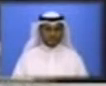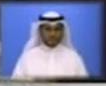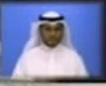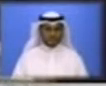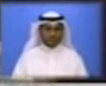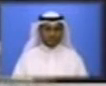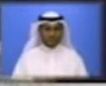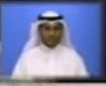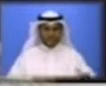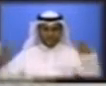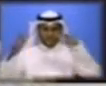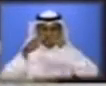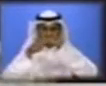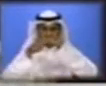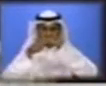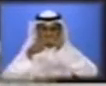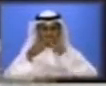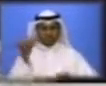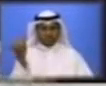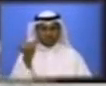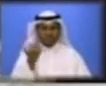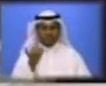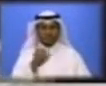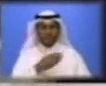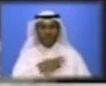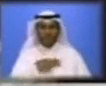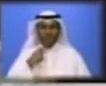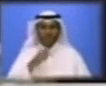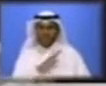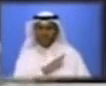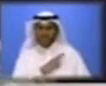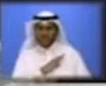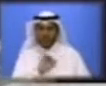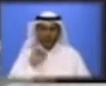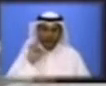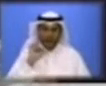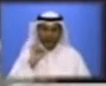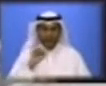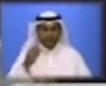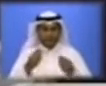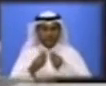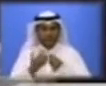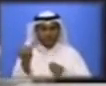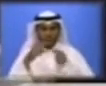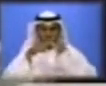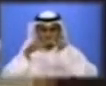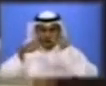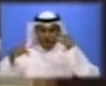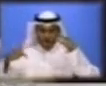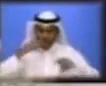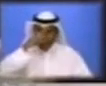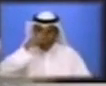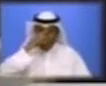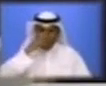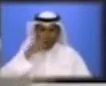والسعادة أن المحافظة على أمن واستقرار دولنا مصلحة مشتركة تحتم علينا